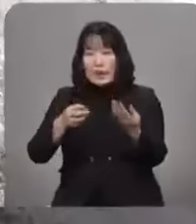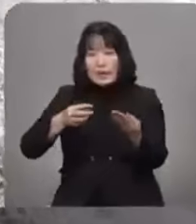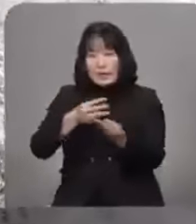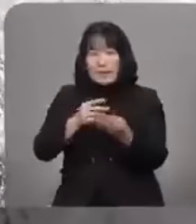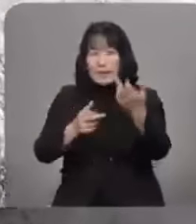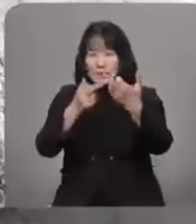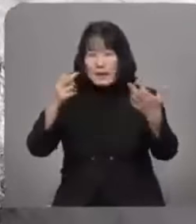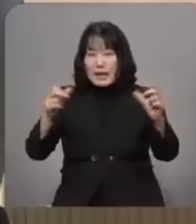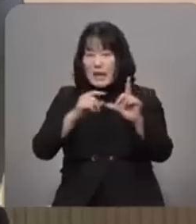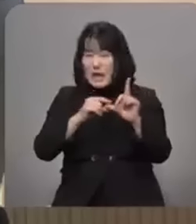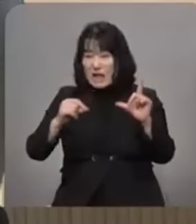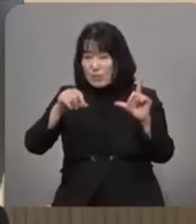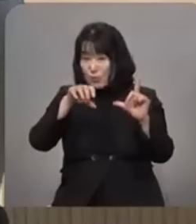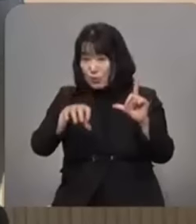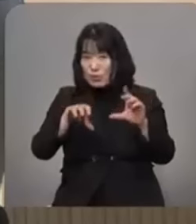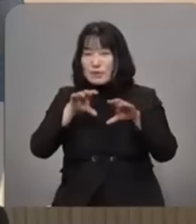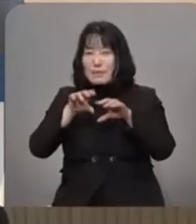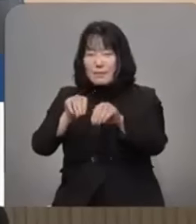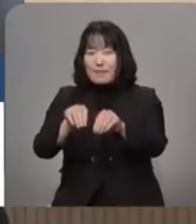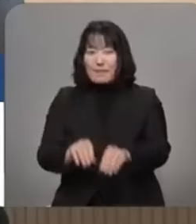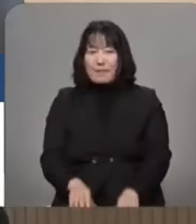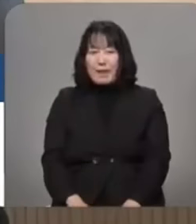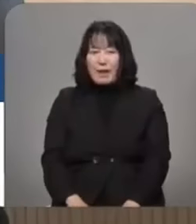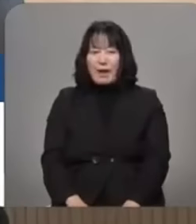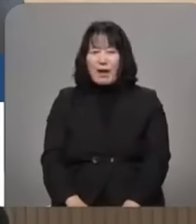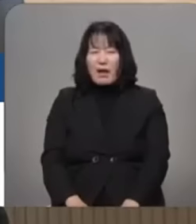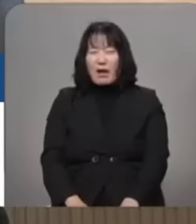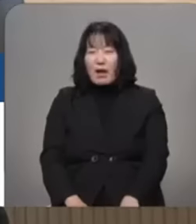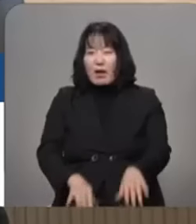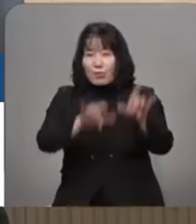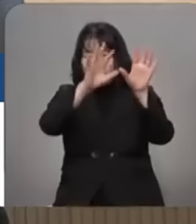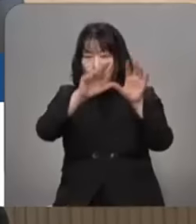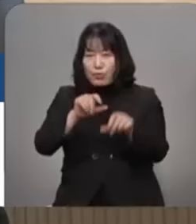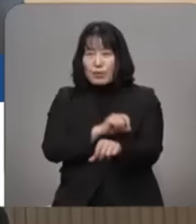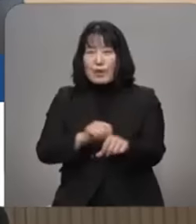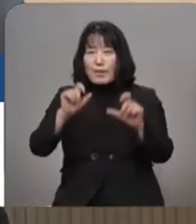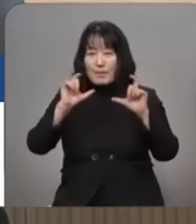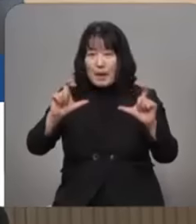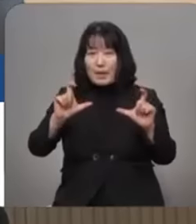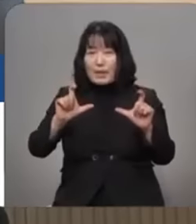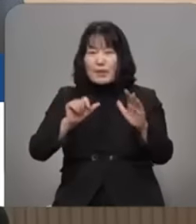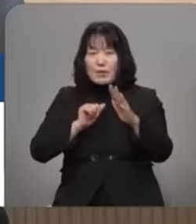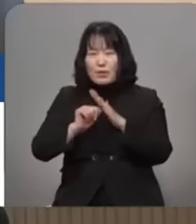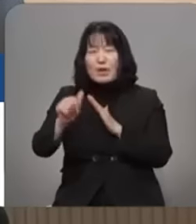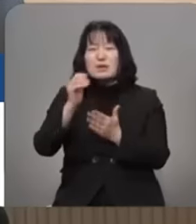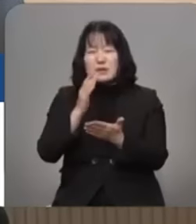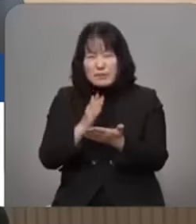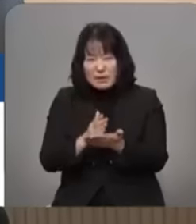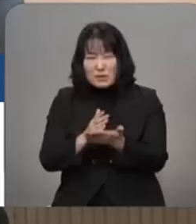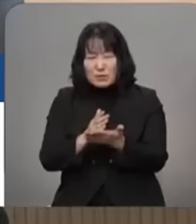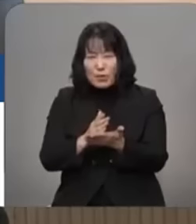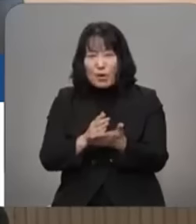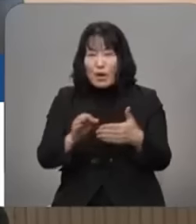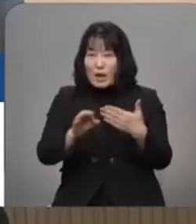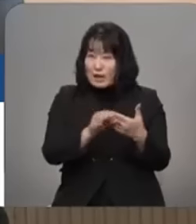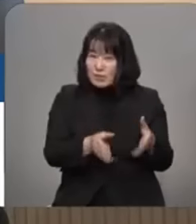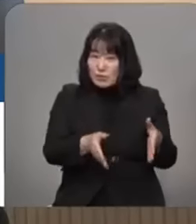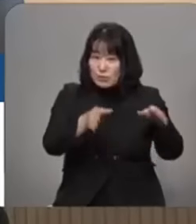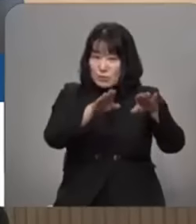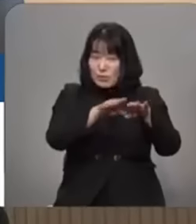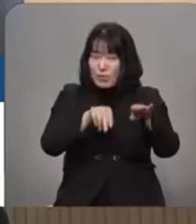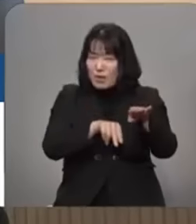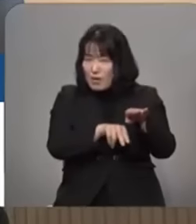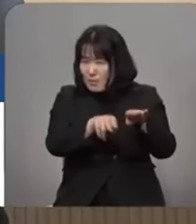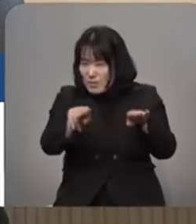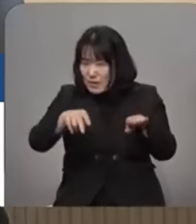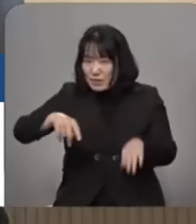통제됐습니다 특보 기간 중에는 외출을 좀 자제해 주시고 어 임시 구조물 같은 경우는 좀 피해서지나